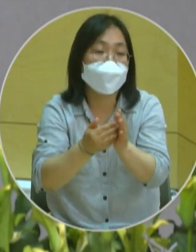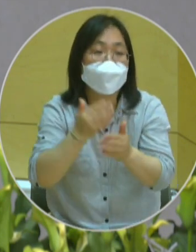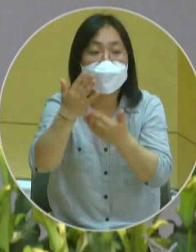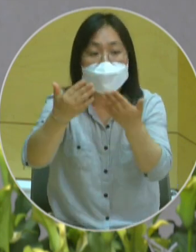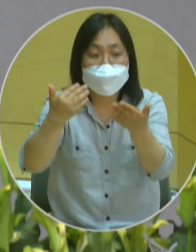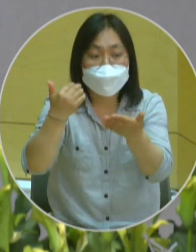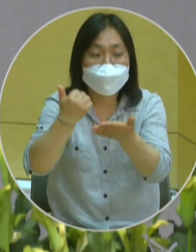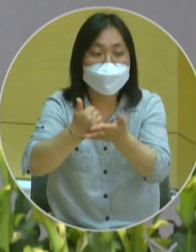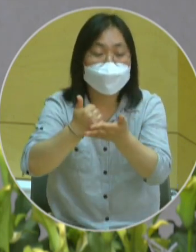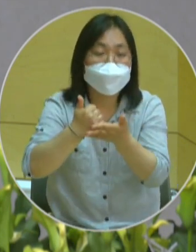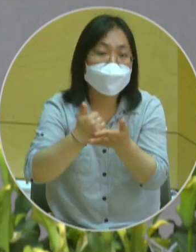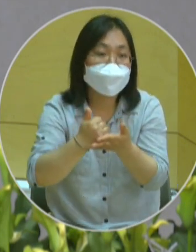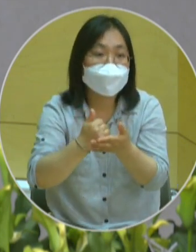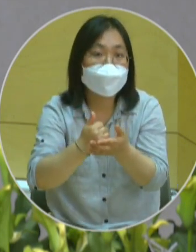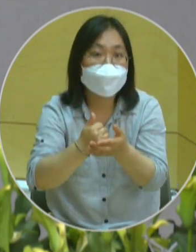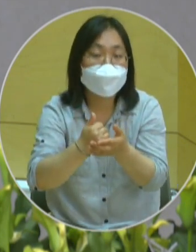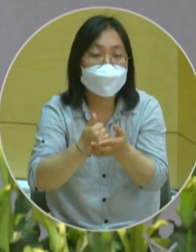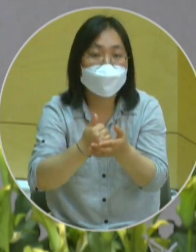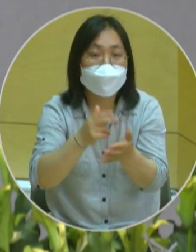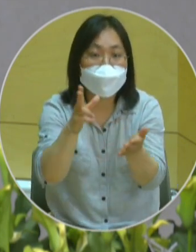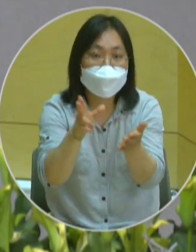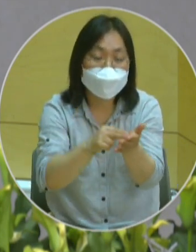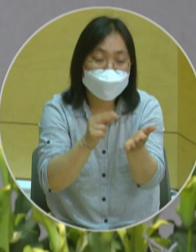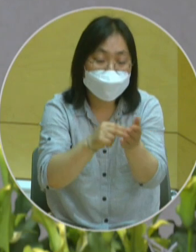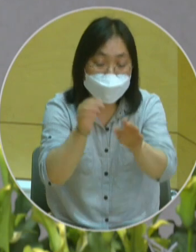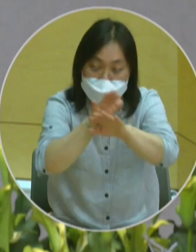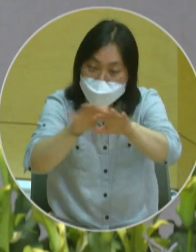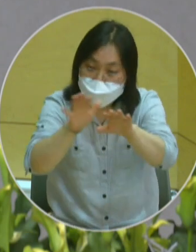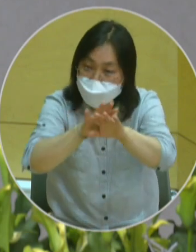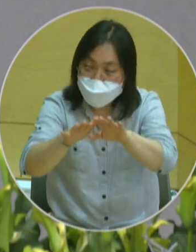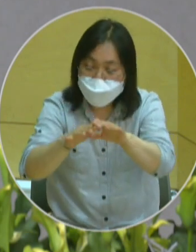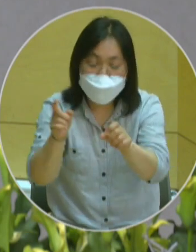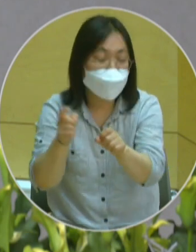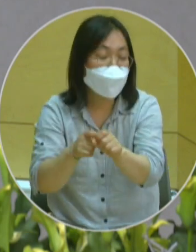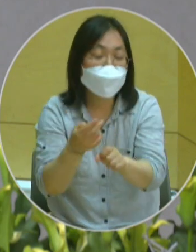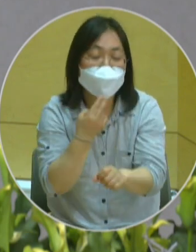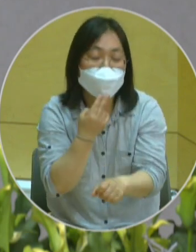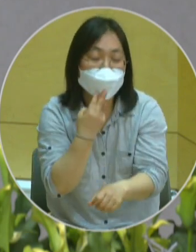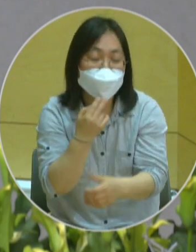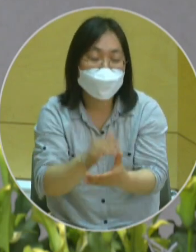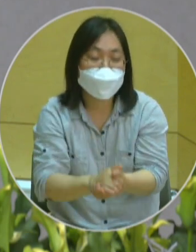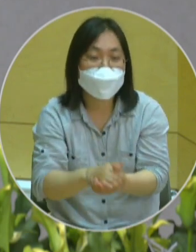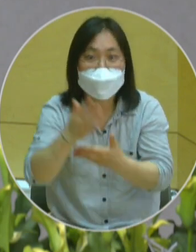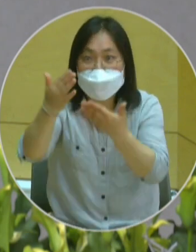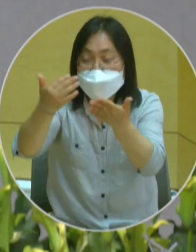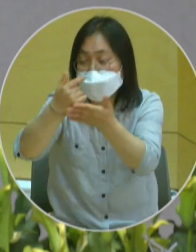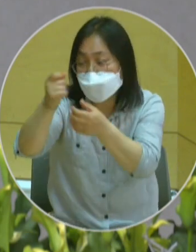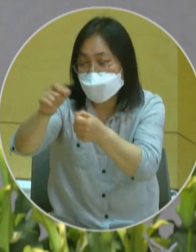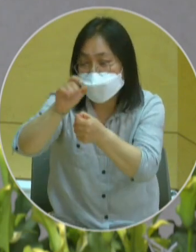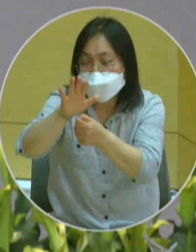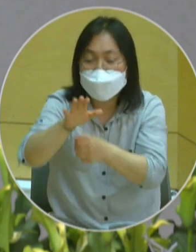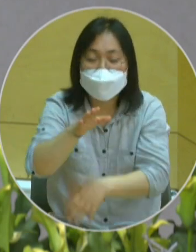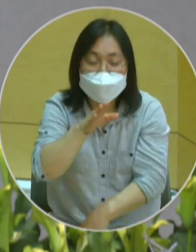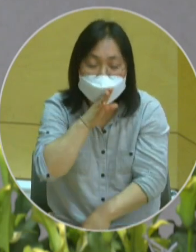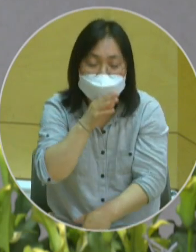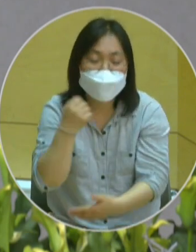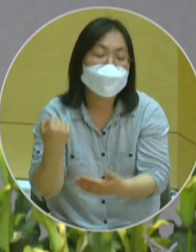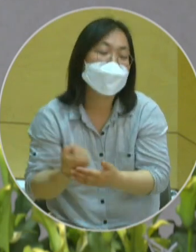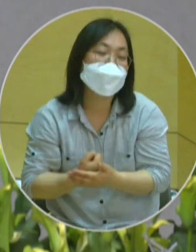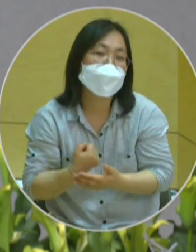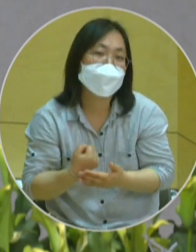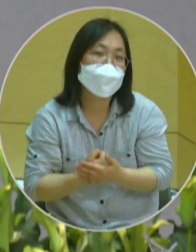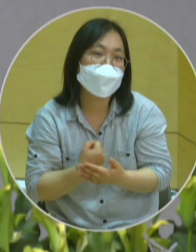하나님은 문제 해결이 목적이 아닙니다. 저는 하나님 앞에 참 서운한 게